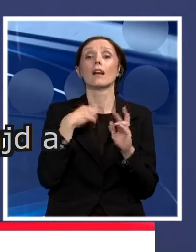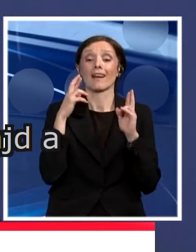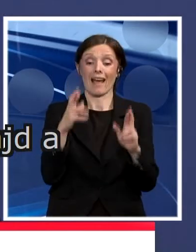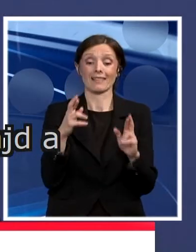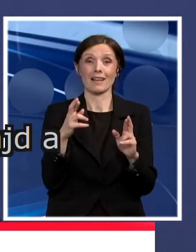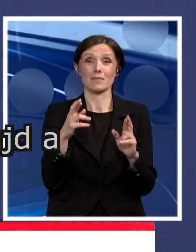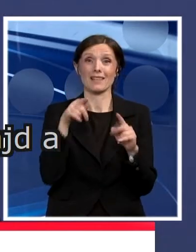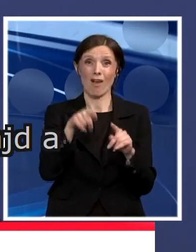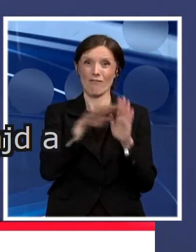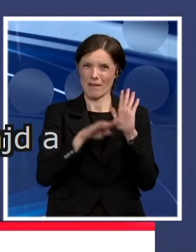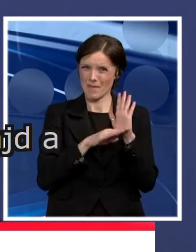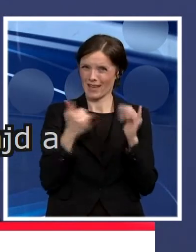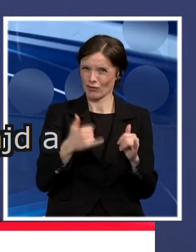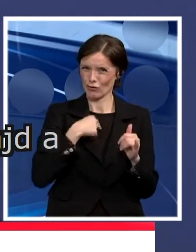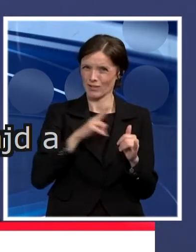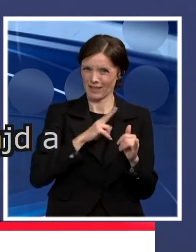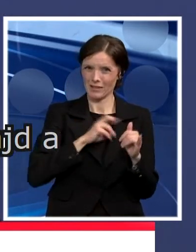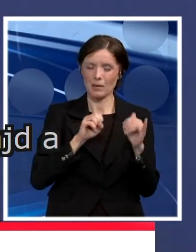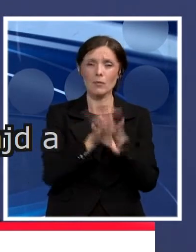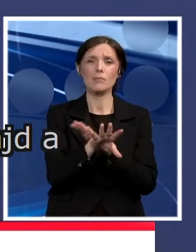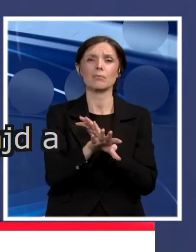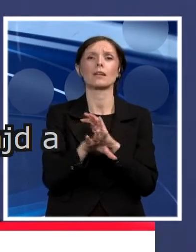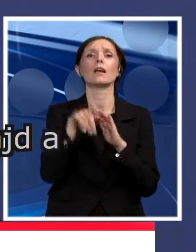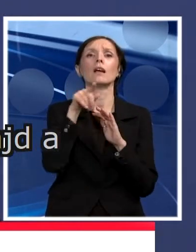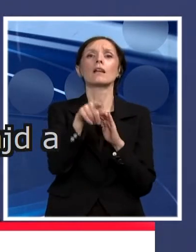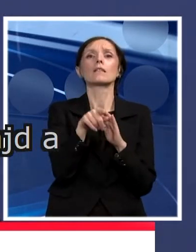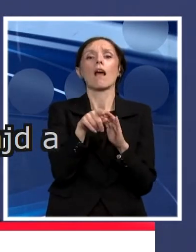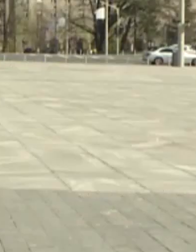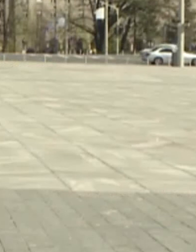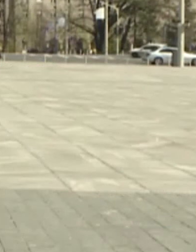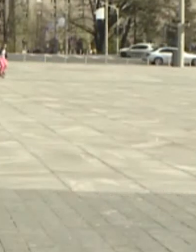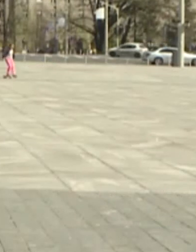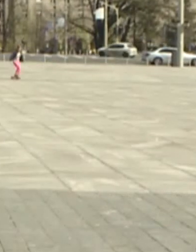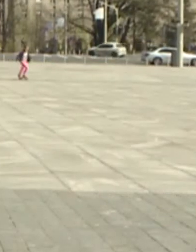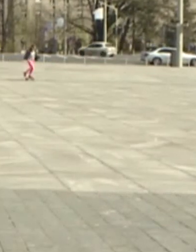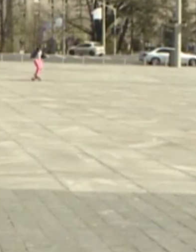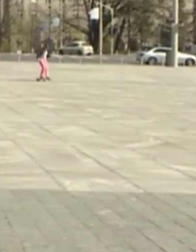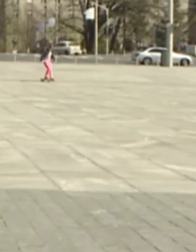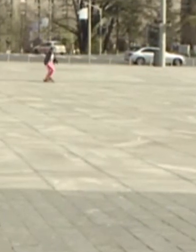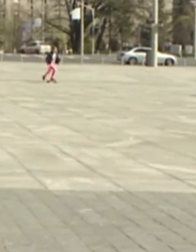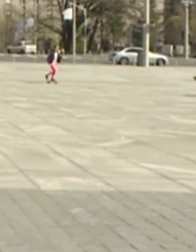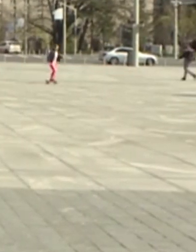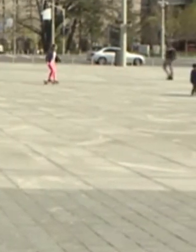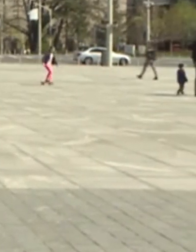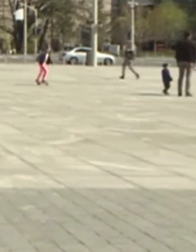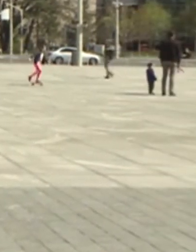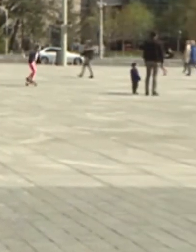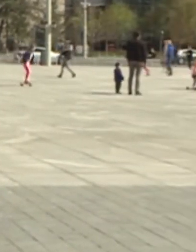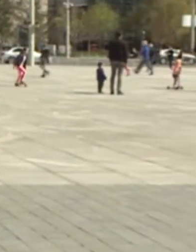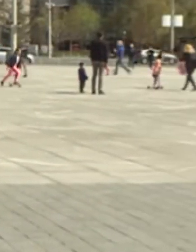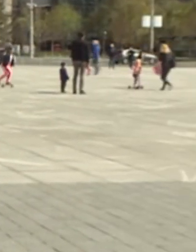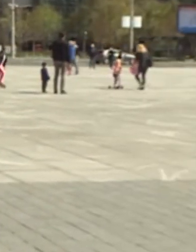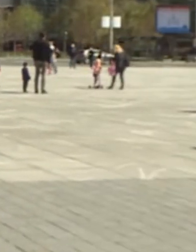se isprovode da vrlo brzo pokažu efekta. A szerb kormány azt üzente, hogy amennyiben a polgárok